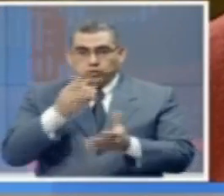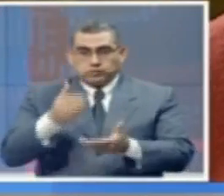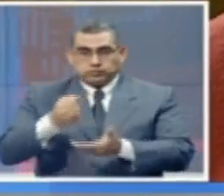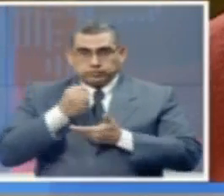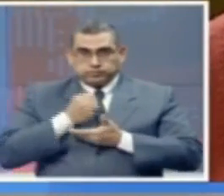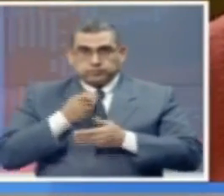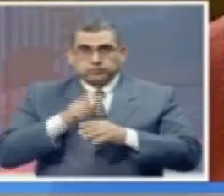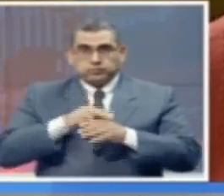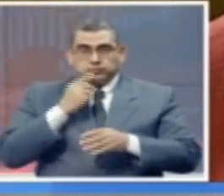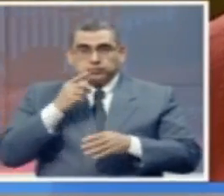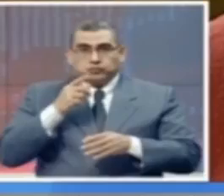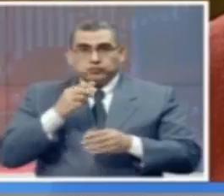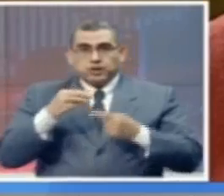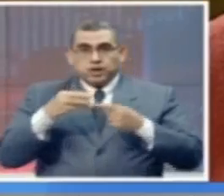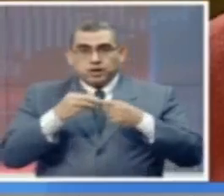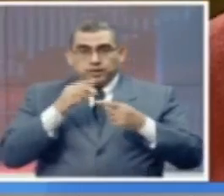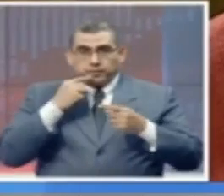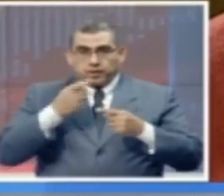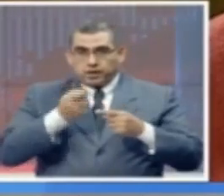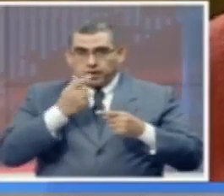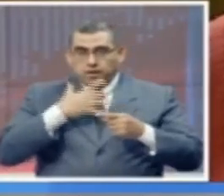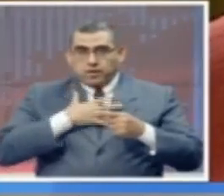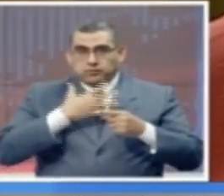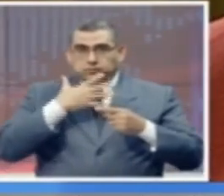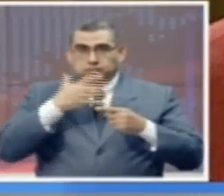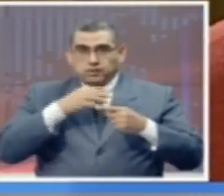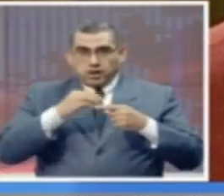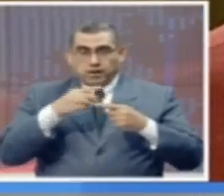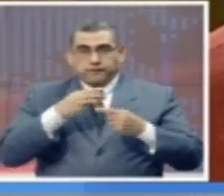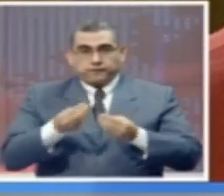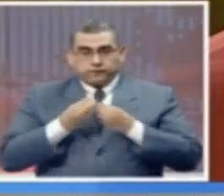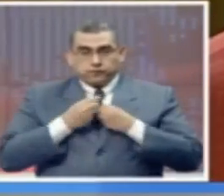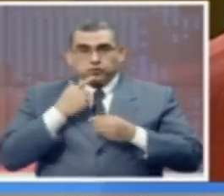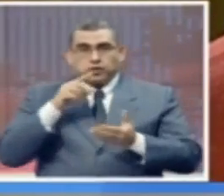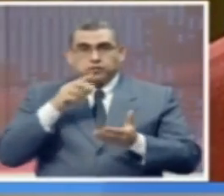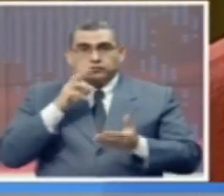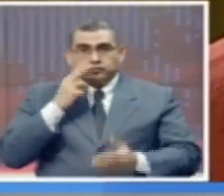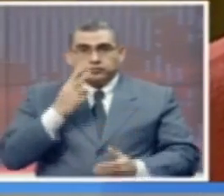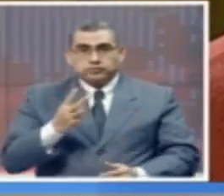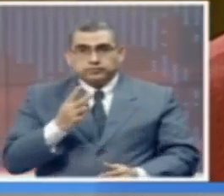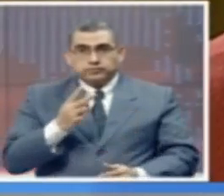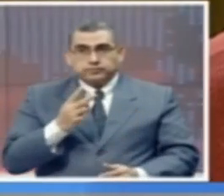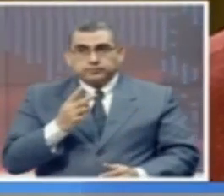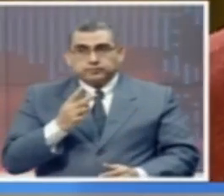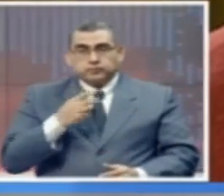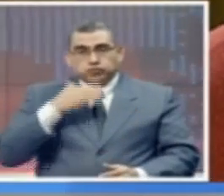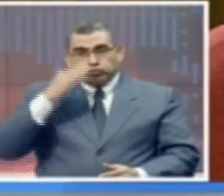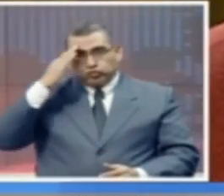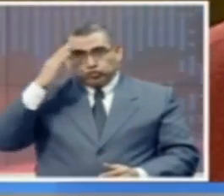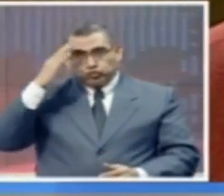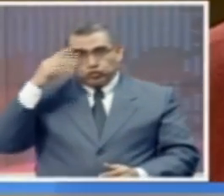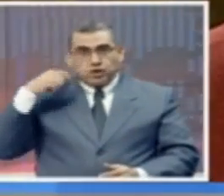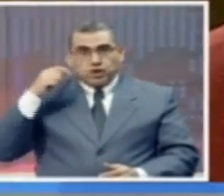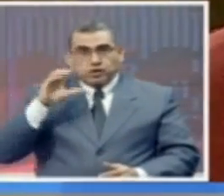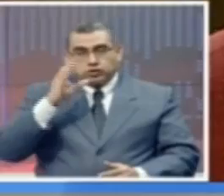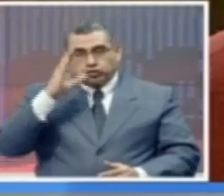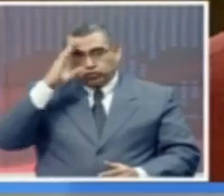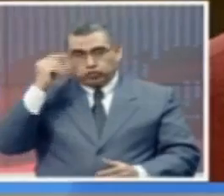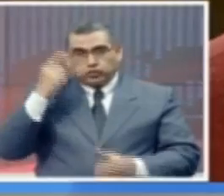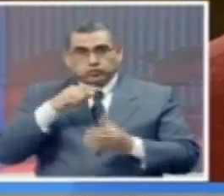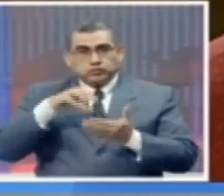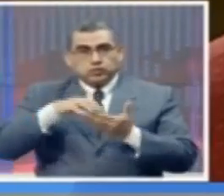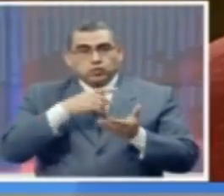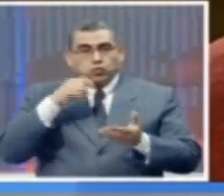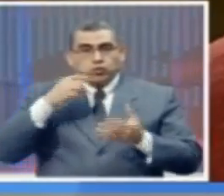وصرف الجهاز اللي هو بتاع الأكسجين، نسبة الأكسجين في الجسم. وحضرتك احنا بنشكر طبعا السيد الرئيس والسادة المسؤولين